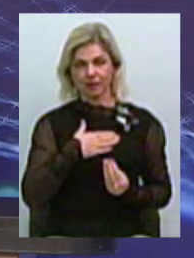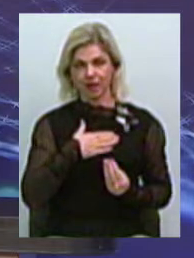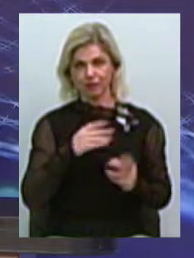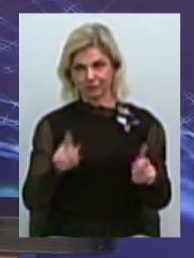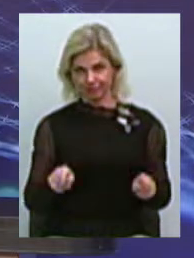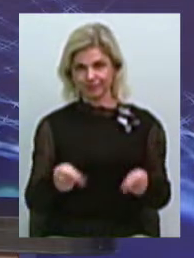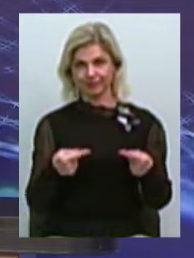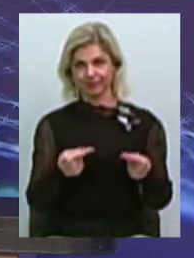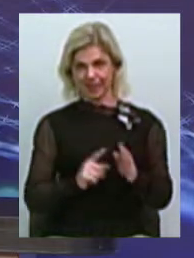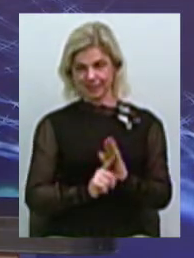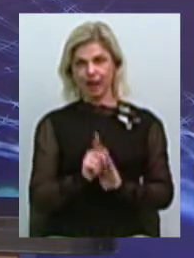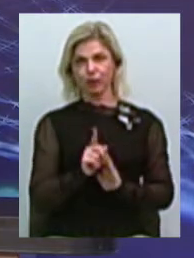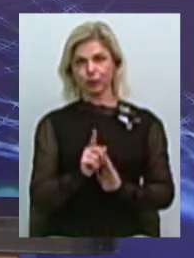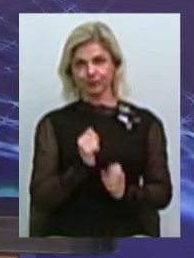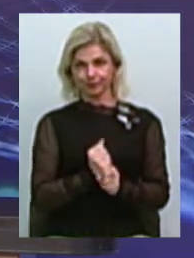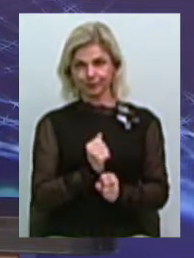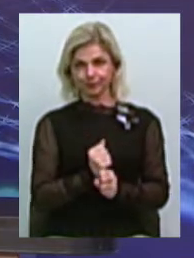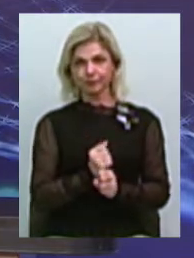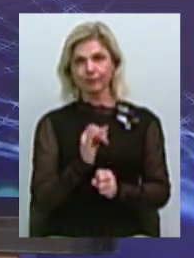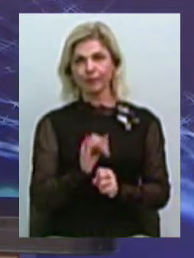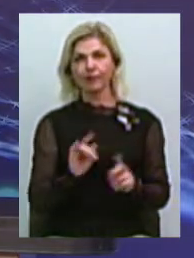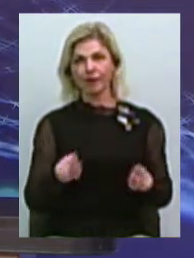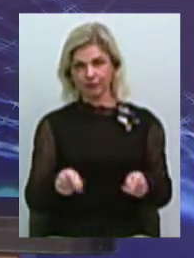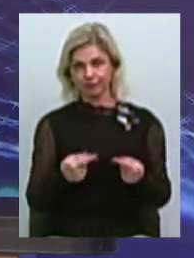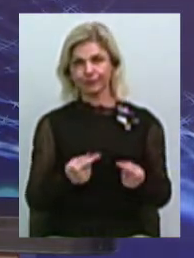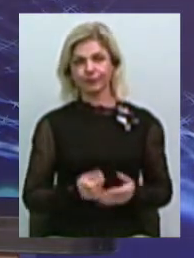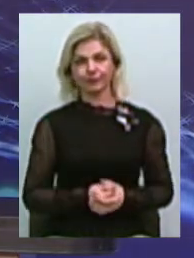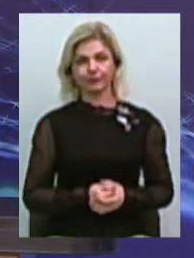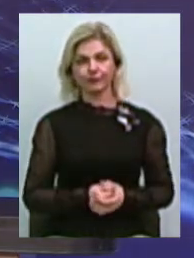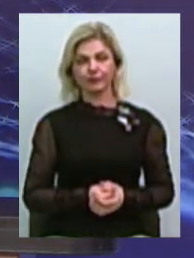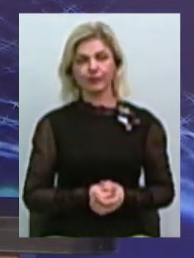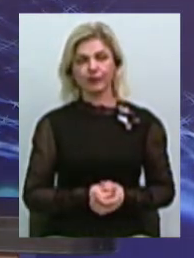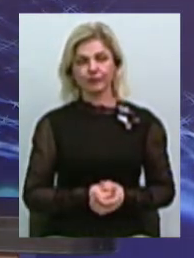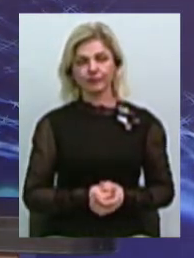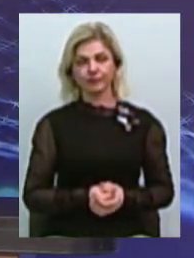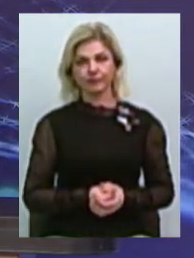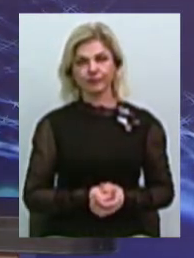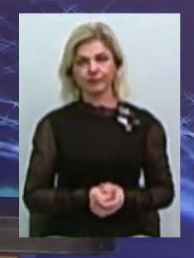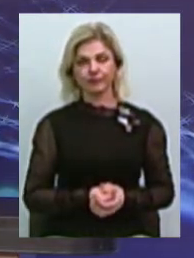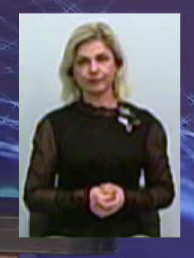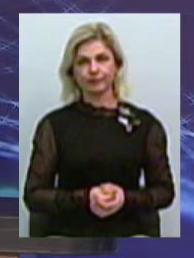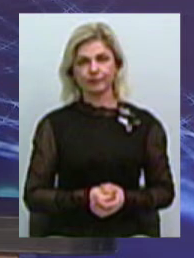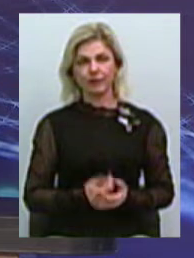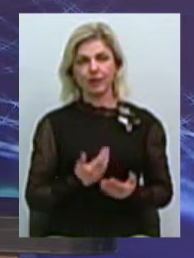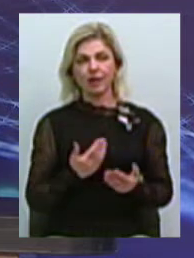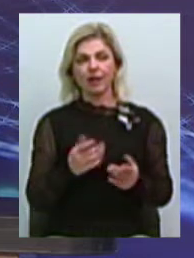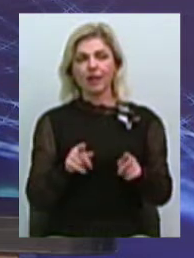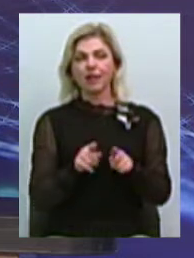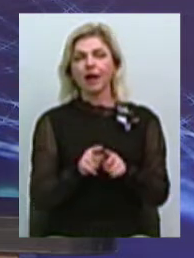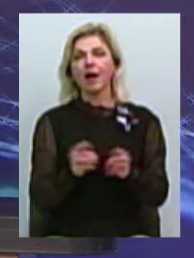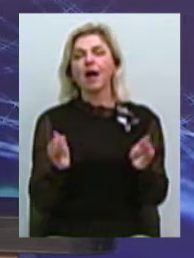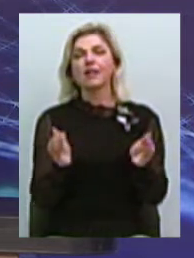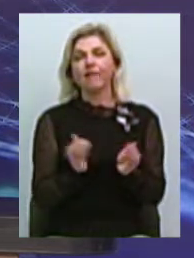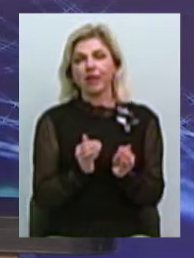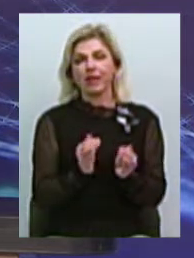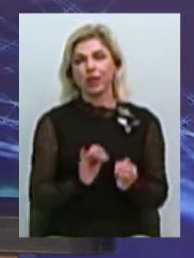вважаємо, старту і народження водночас. Хоча, ви знаєте, озираючись, така вже невеличка